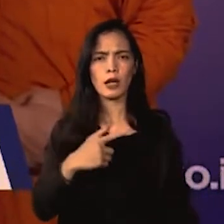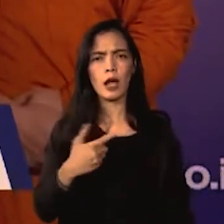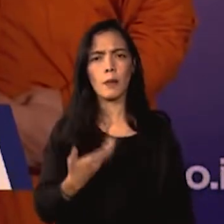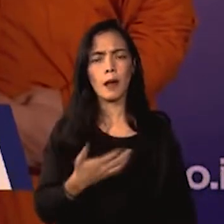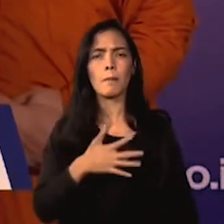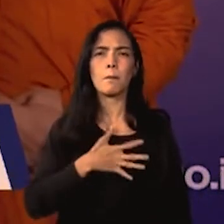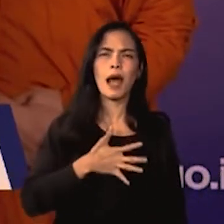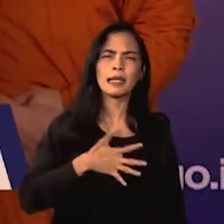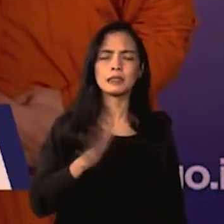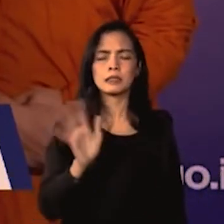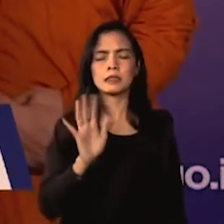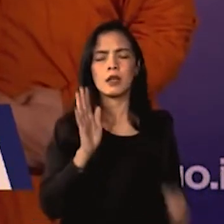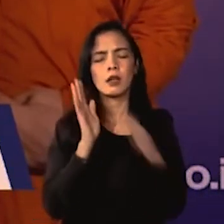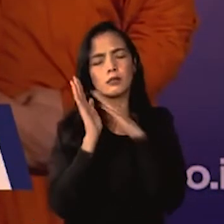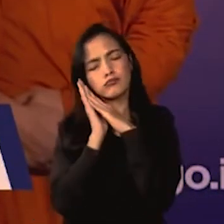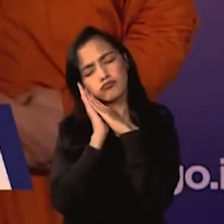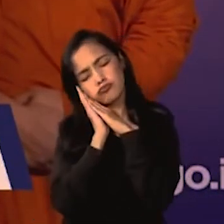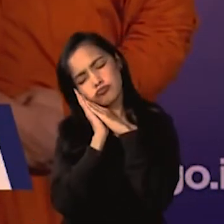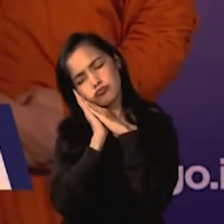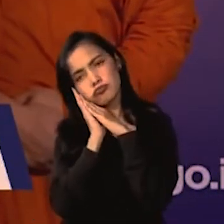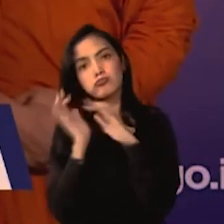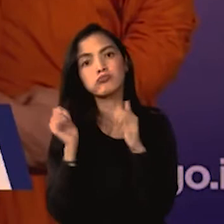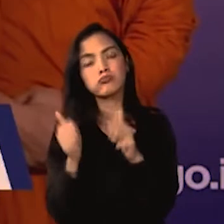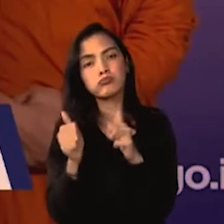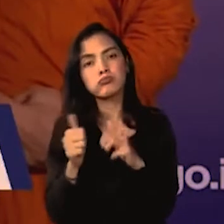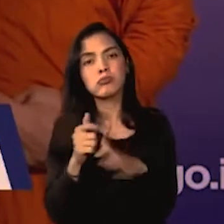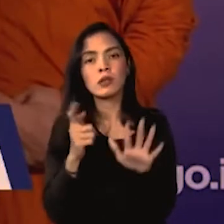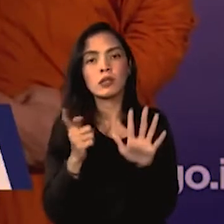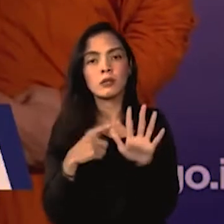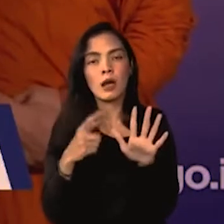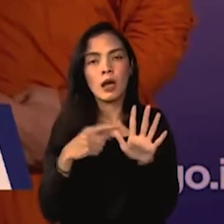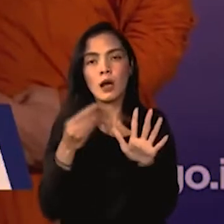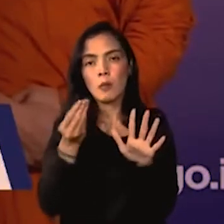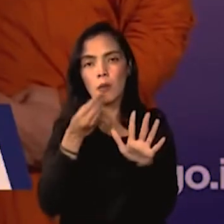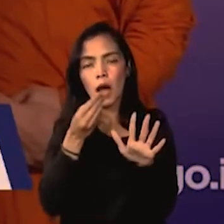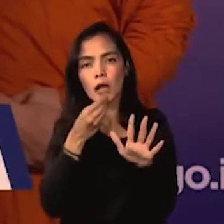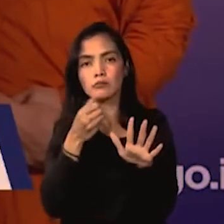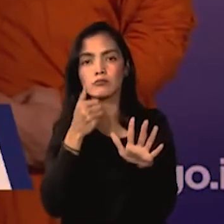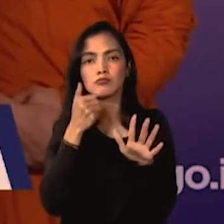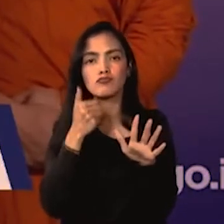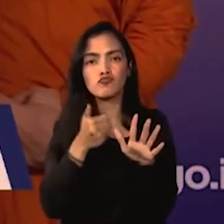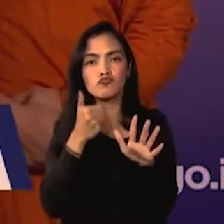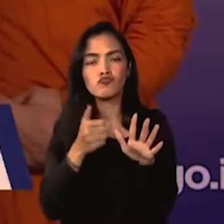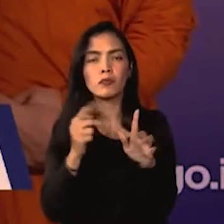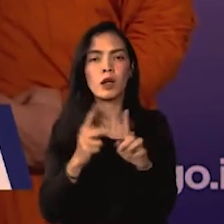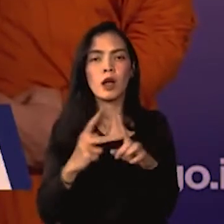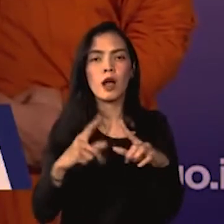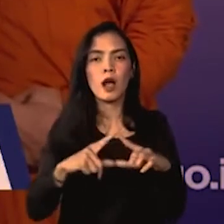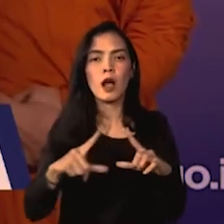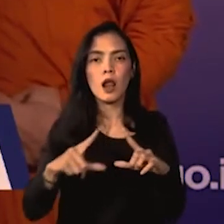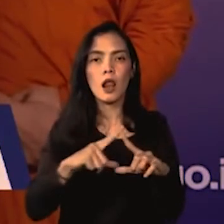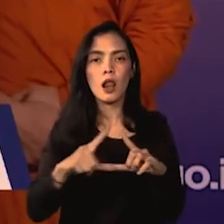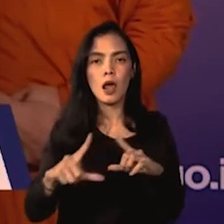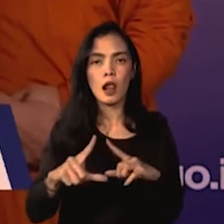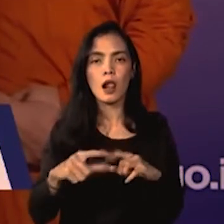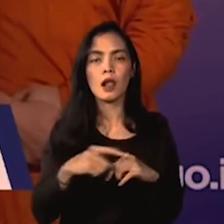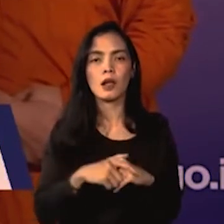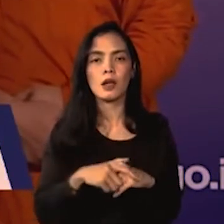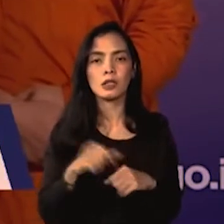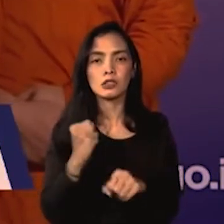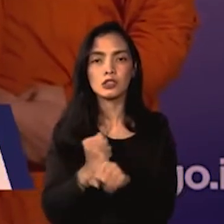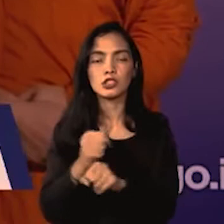panik, istirahat yang cukup. Kemudian yang kelima adalah makan makanan yang halal dan thayyib atau